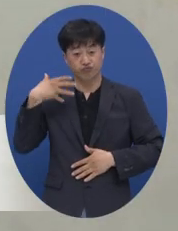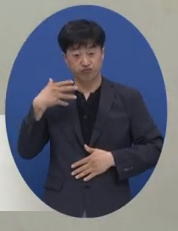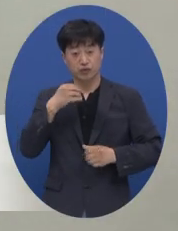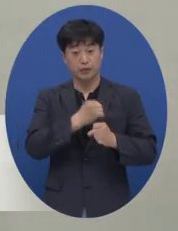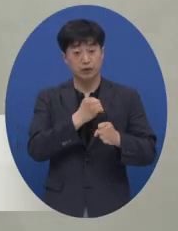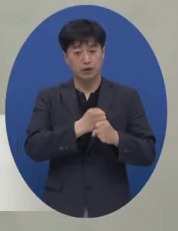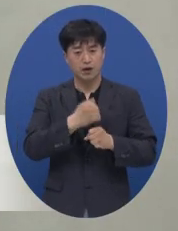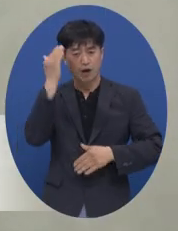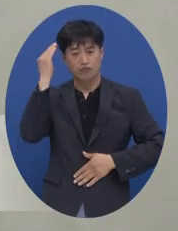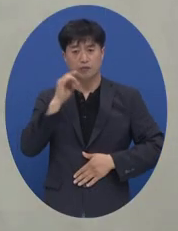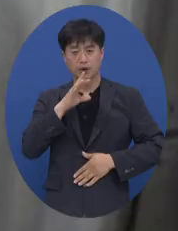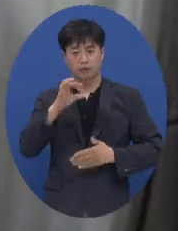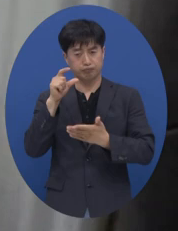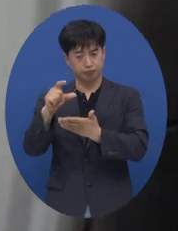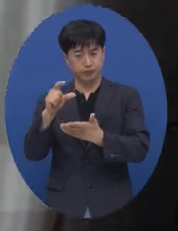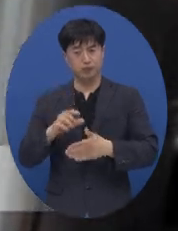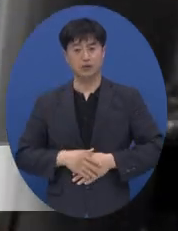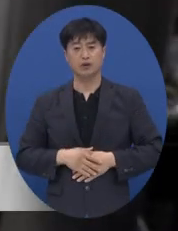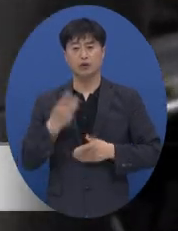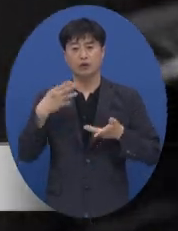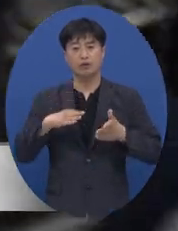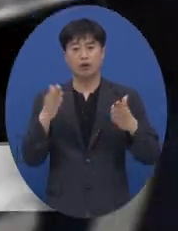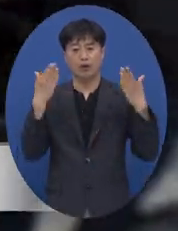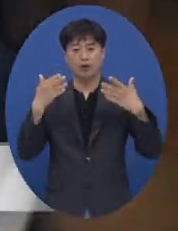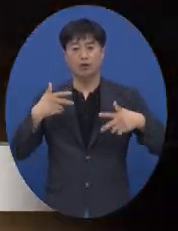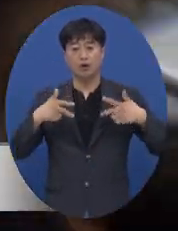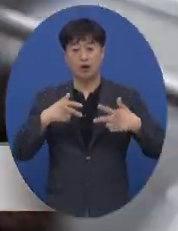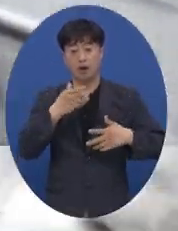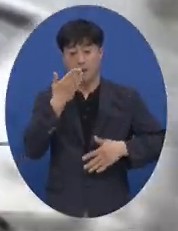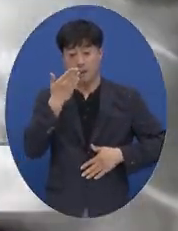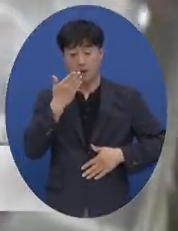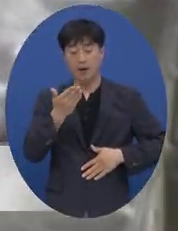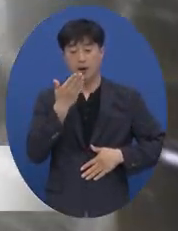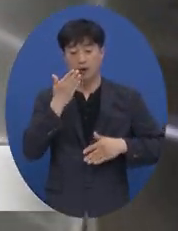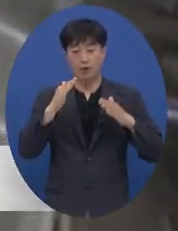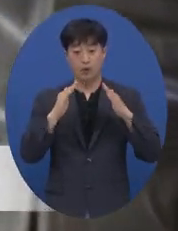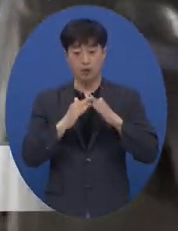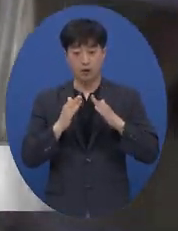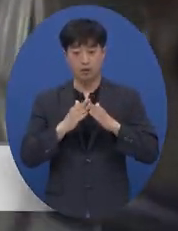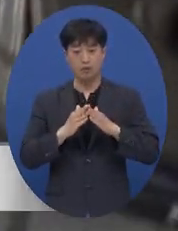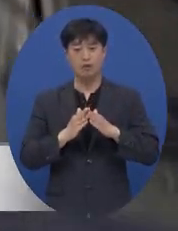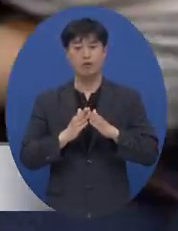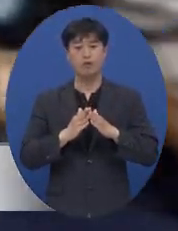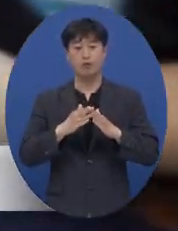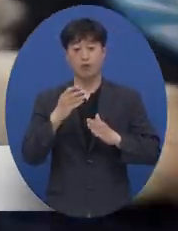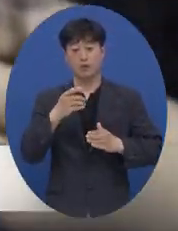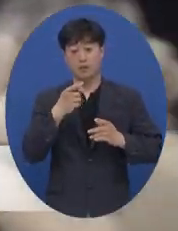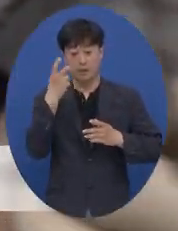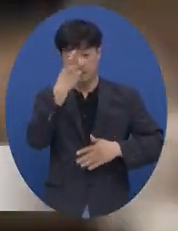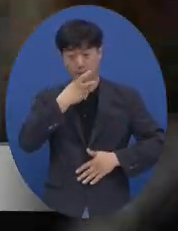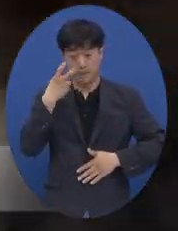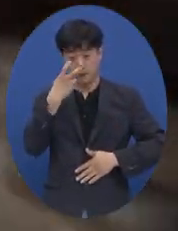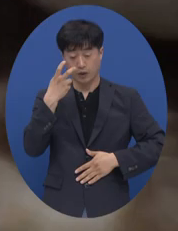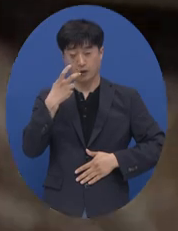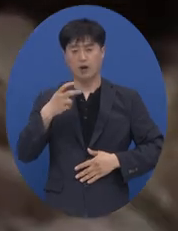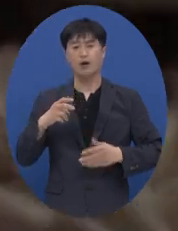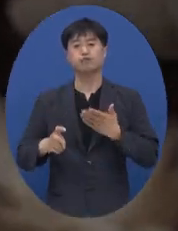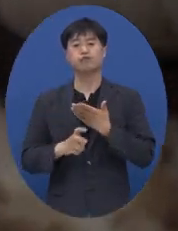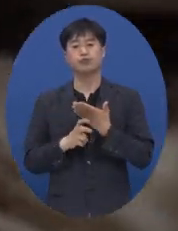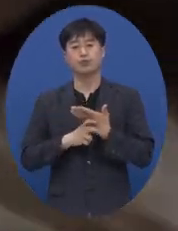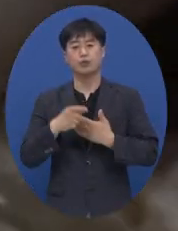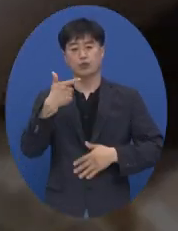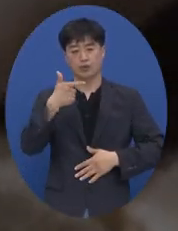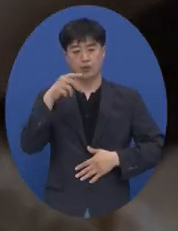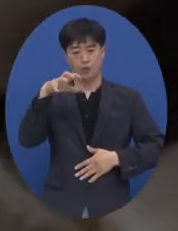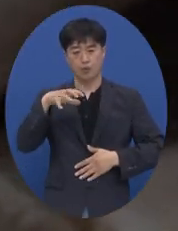쓰시는데 국내산만 표기해 놓으셨네요. 경기도가 여름철 즐겨 먹는 식품업소 50곳을 단속해 영업허가 기준을 위반하는 등의 불법을